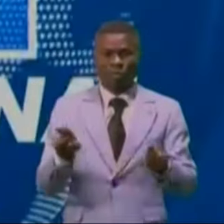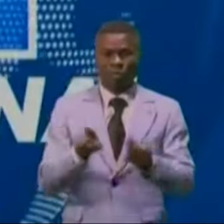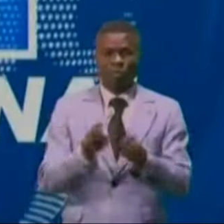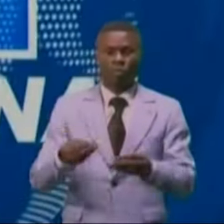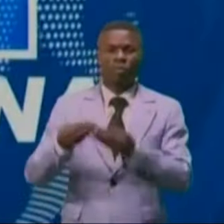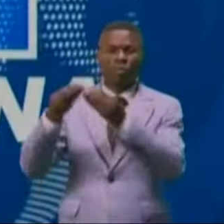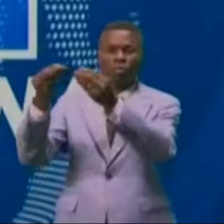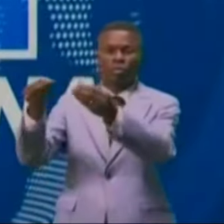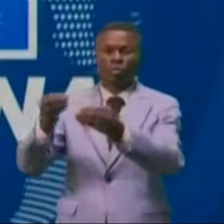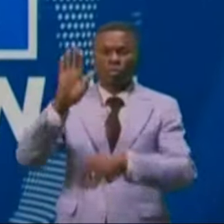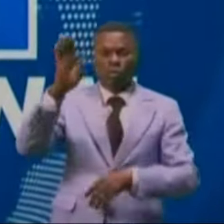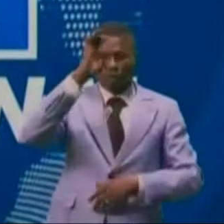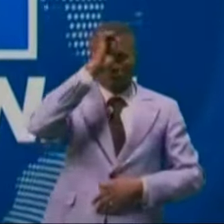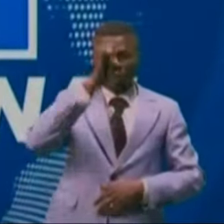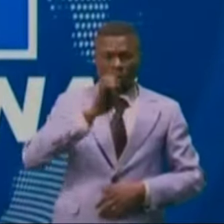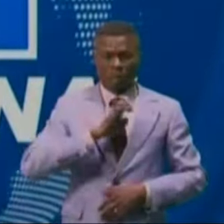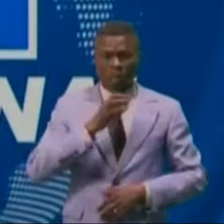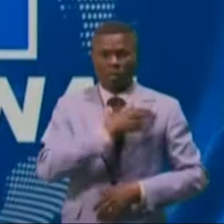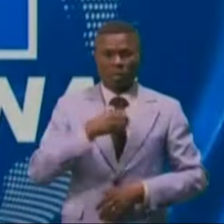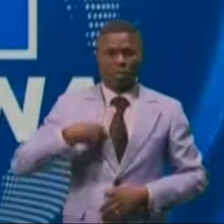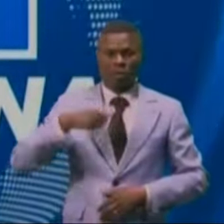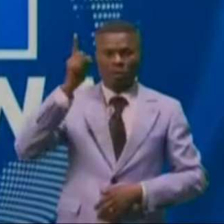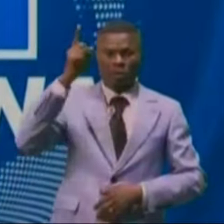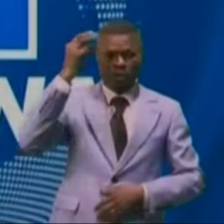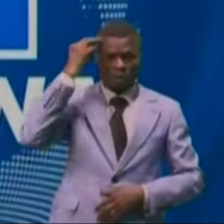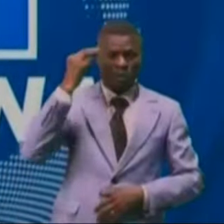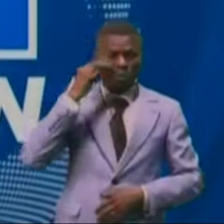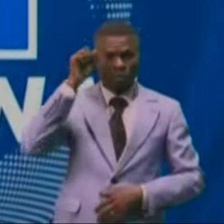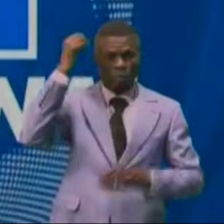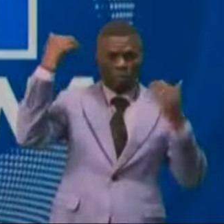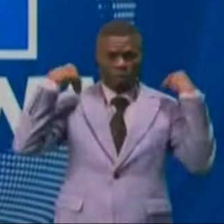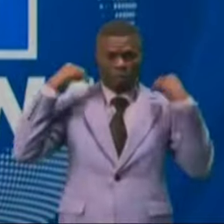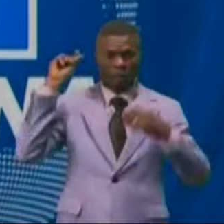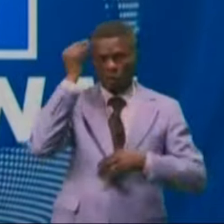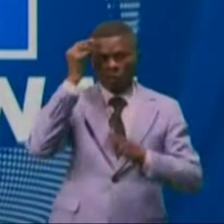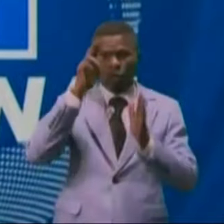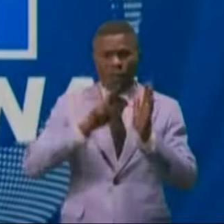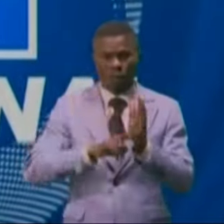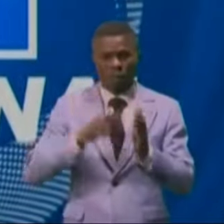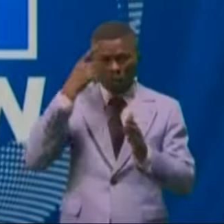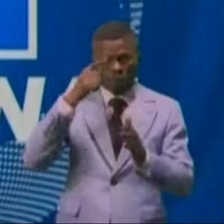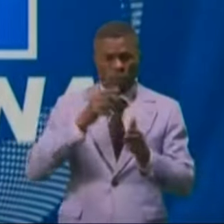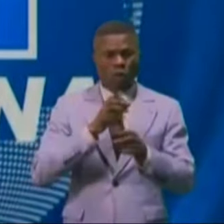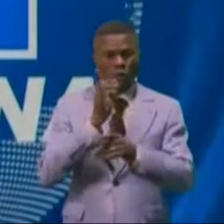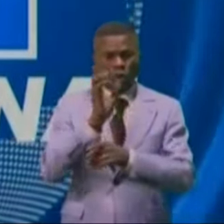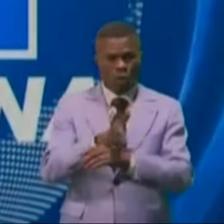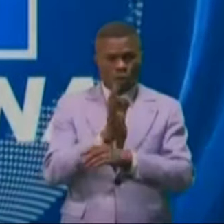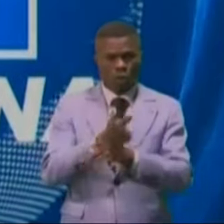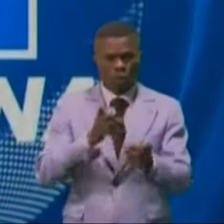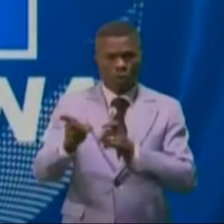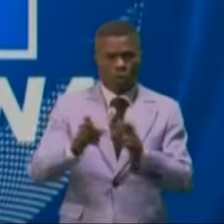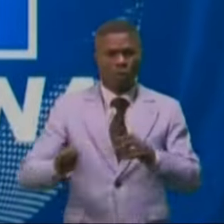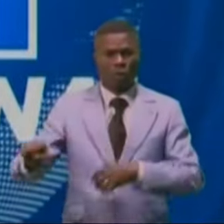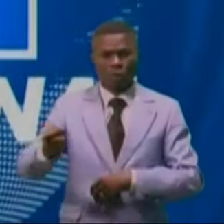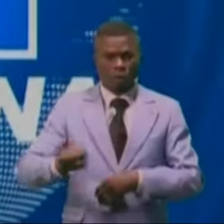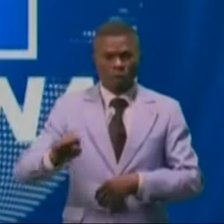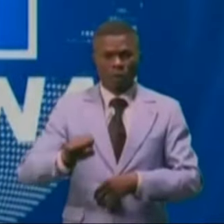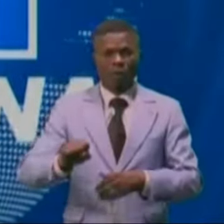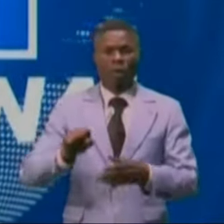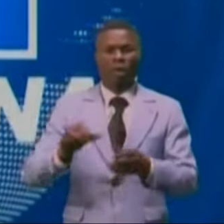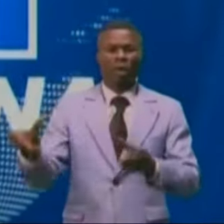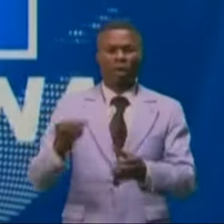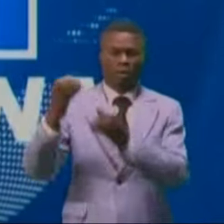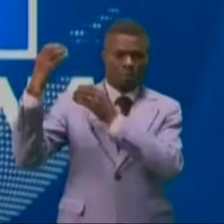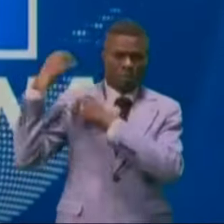transmis à son Excellence Madame la Première Ministre, chef du gouvernement, pour orientation sectorielle et prise en